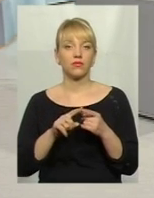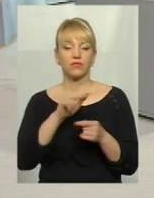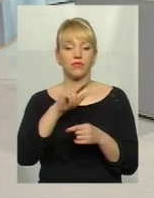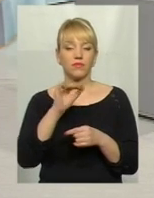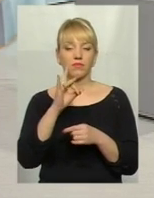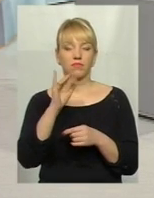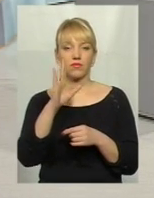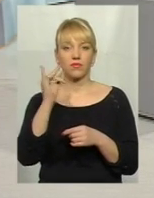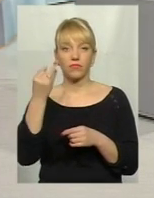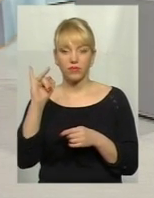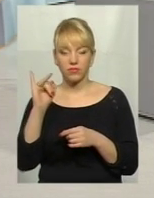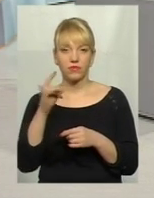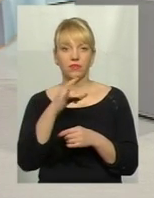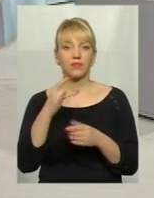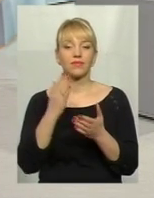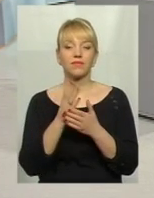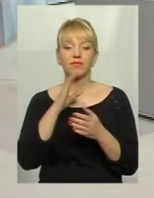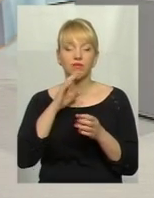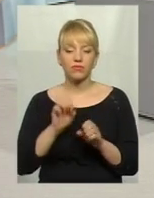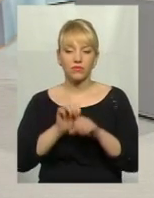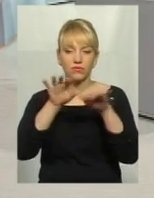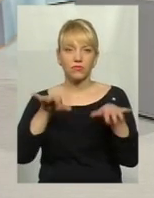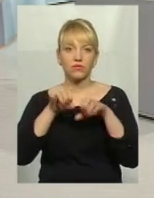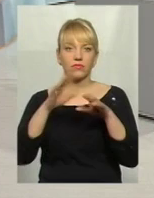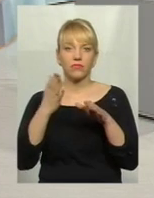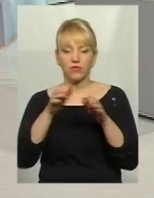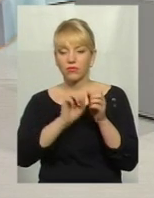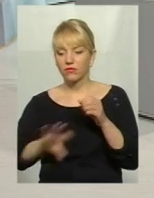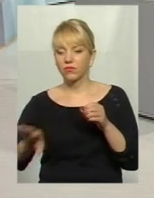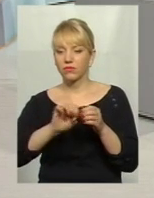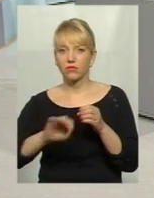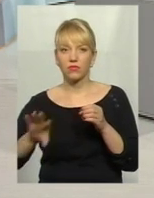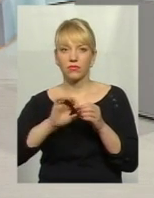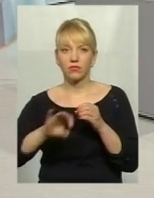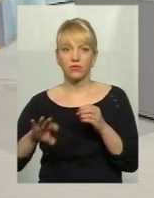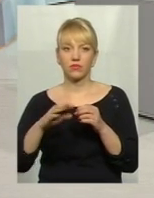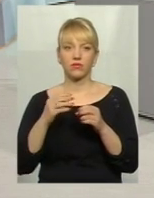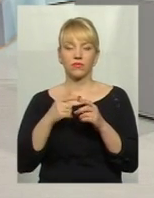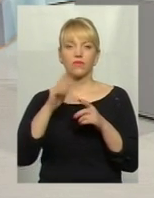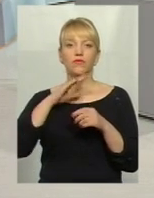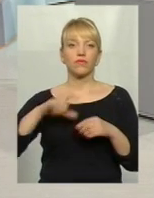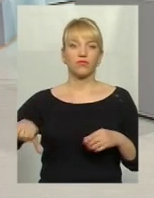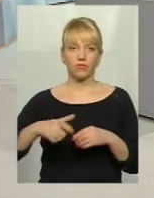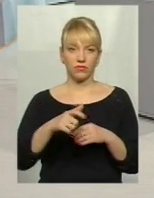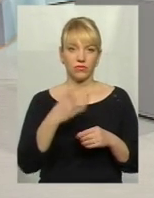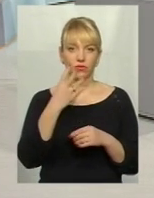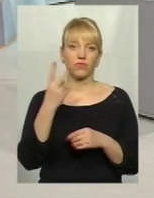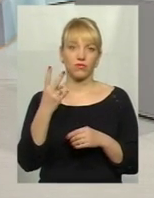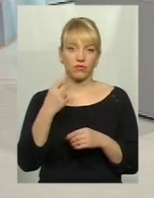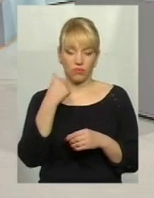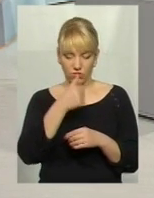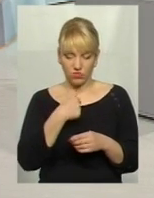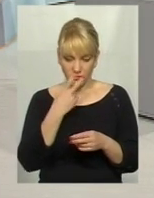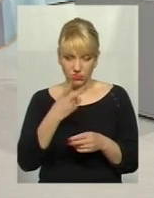Чемеровецького району. Є джерела, де нафтуся б'є, просто витікає в річку. Ну, мені 42, і 42 роки вона витікає, і, навірно, ще 42 роки буде текти. І